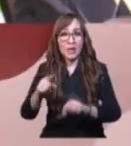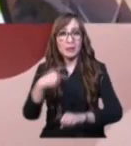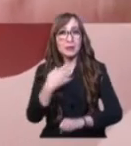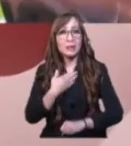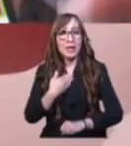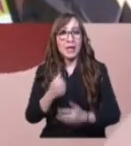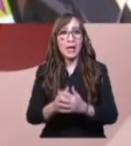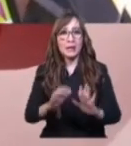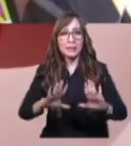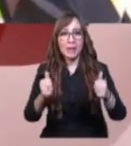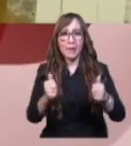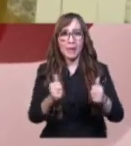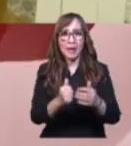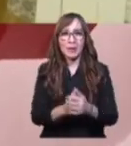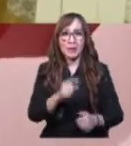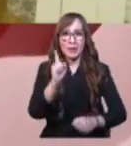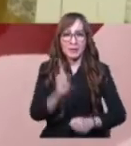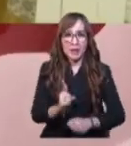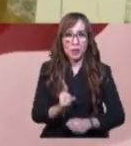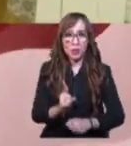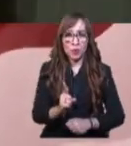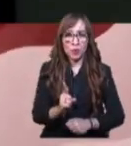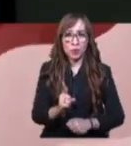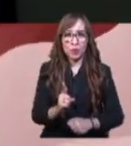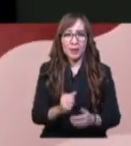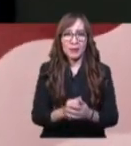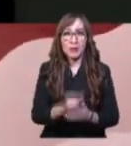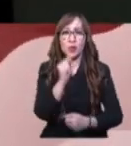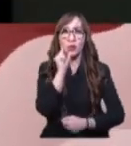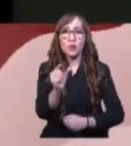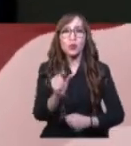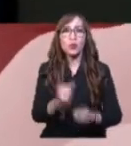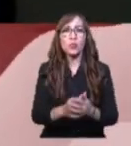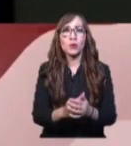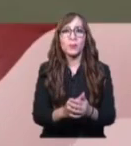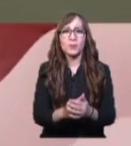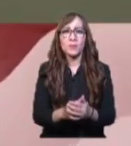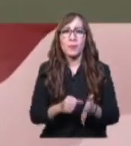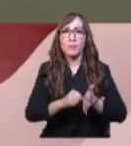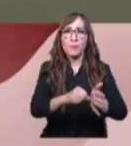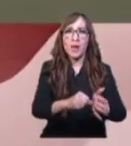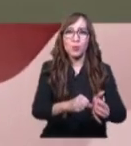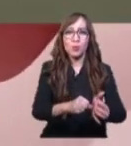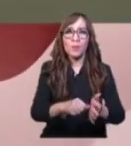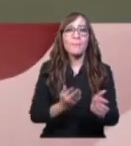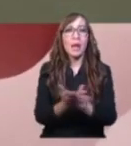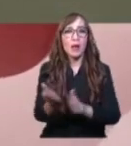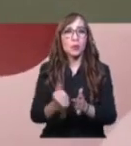menyiapkan satu toko lagi khusus untuk menghandle produk apa pemesanan melalui ojek